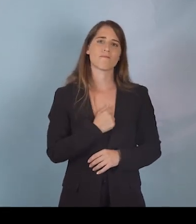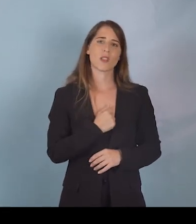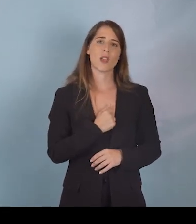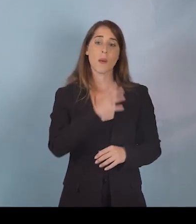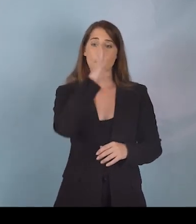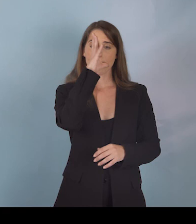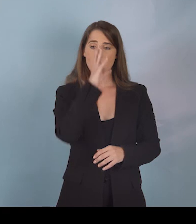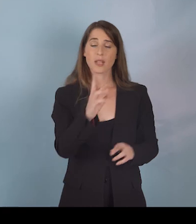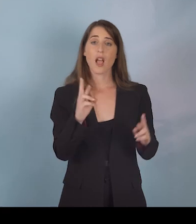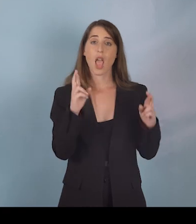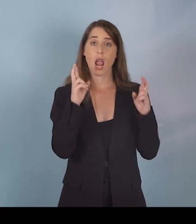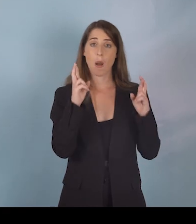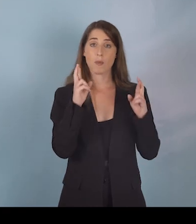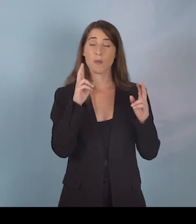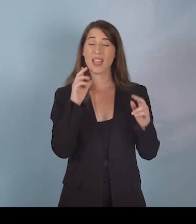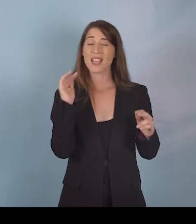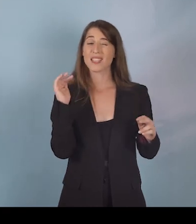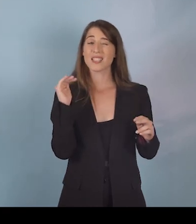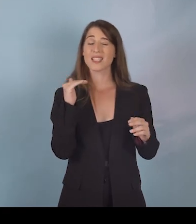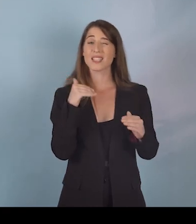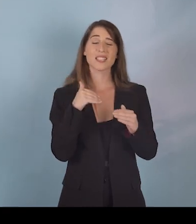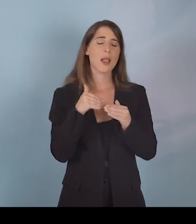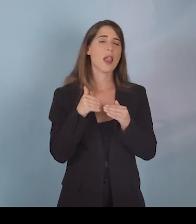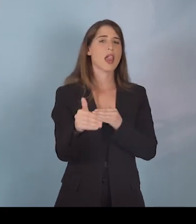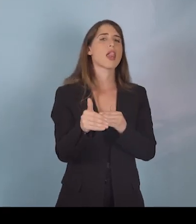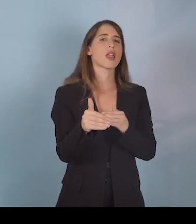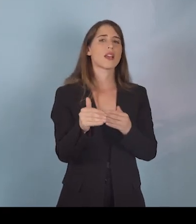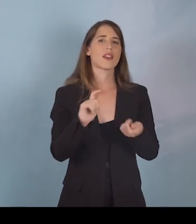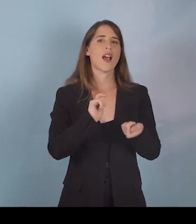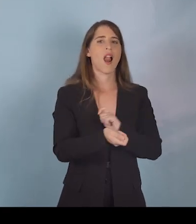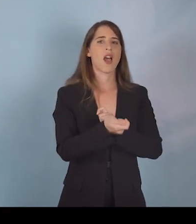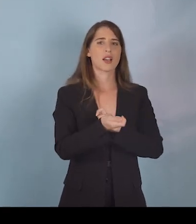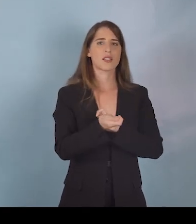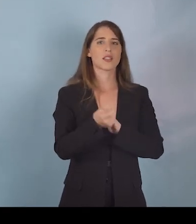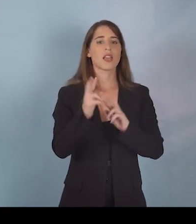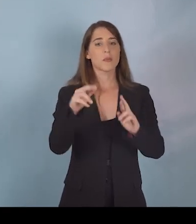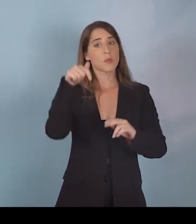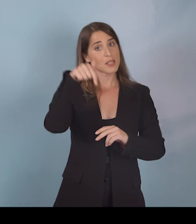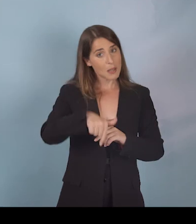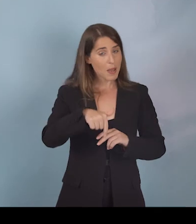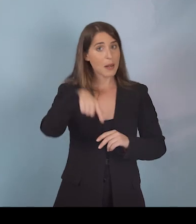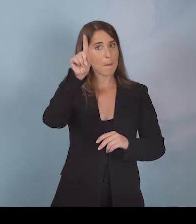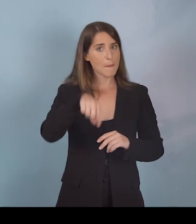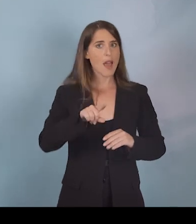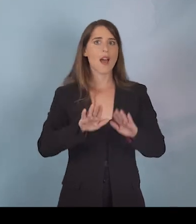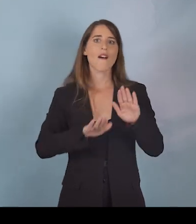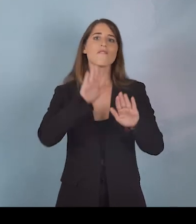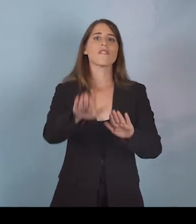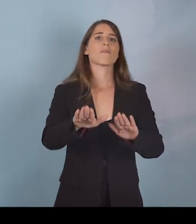ελπίζουμε αυτό να αλλάξει πάρα πολύ σύντομα και ελπίζουμε επίσης αυτό να είναι ένα ακόμη βήμα προς αυτή την κατεύθυνση.